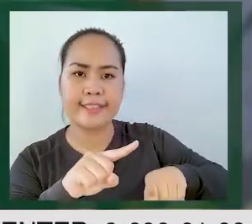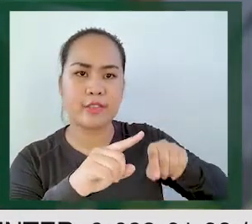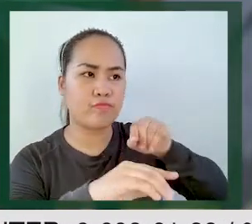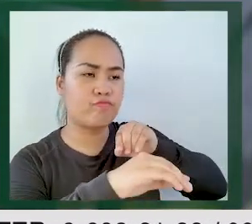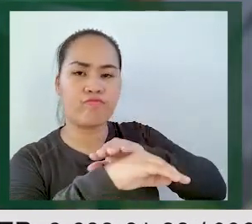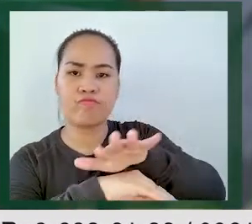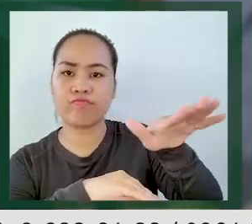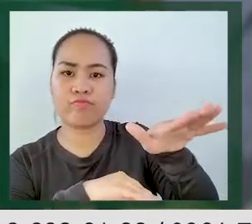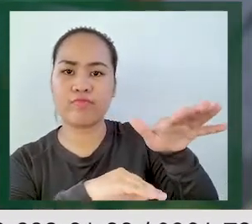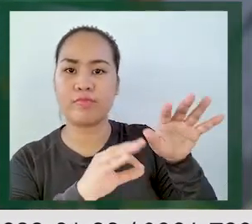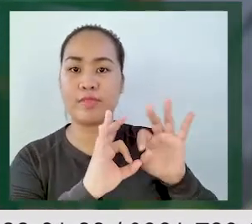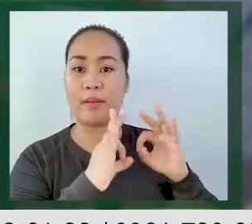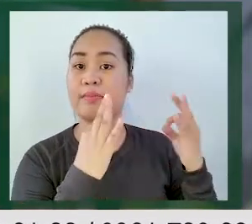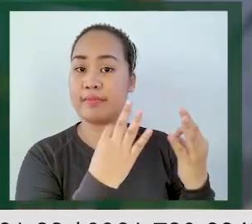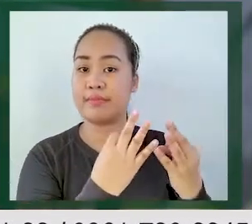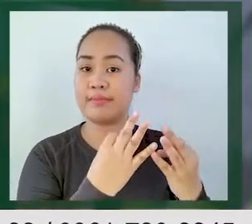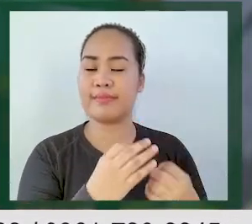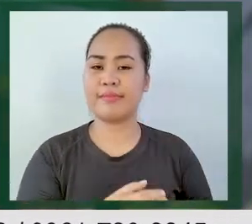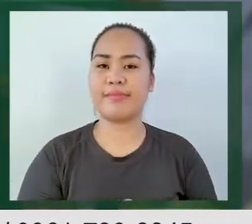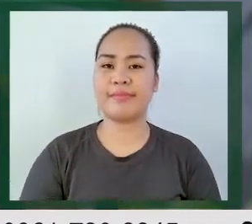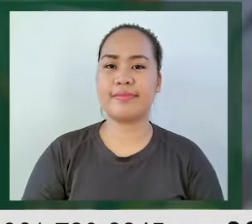again,